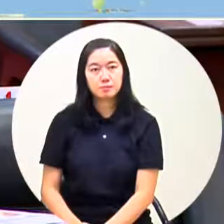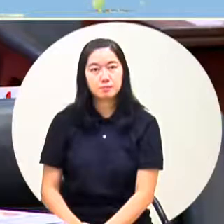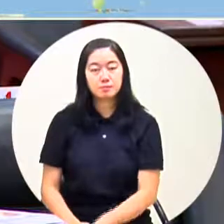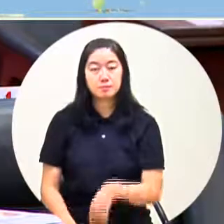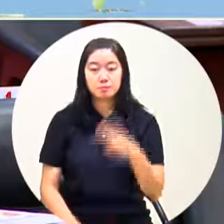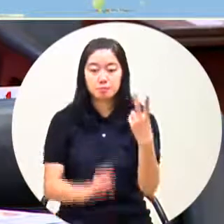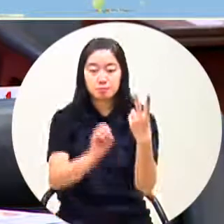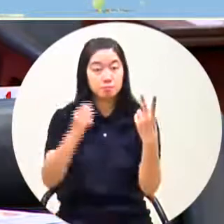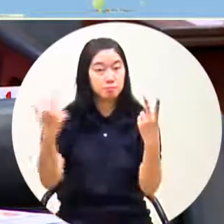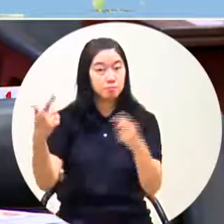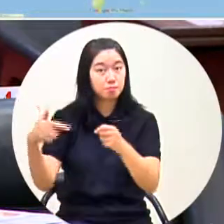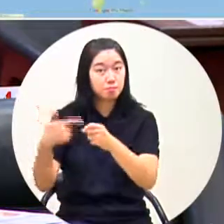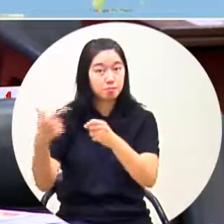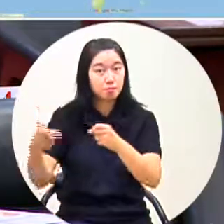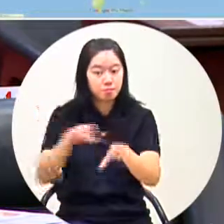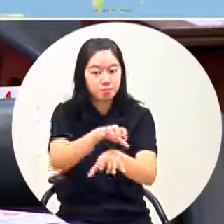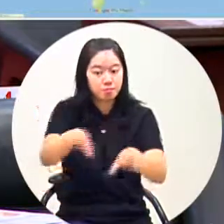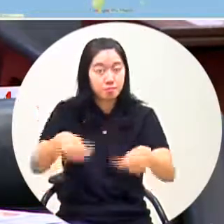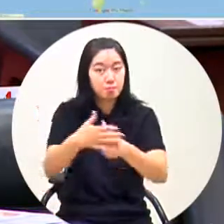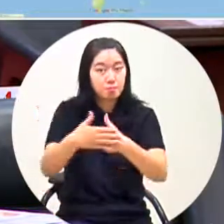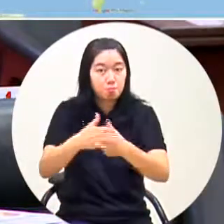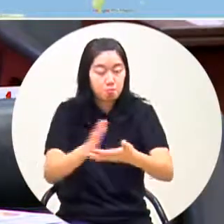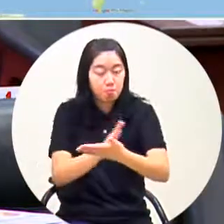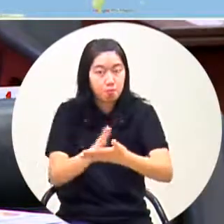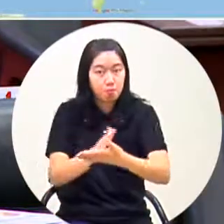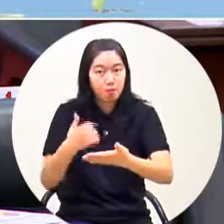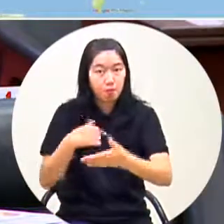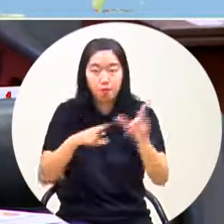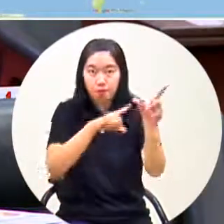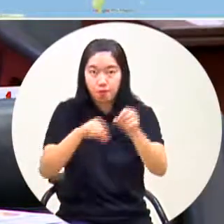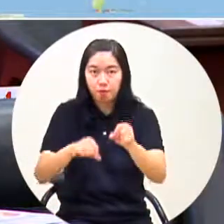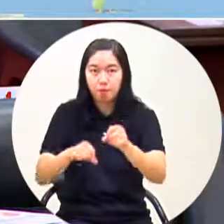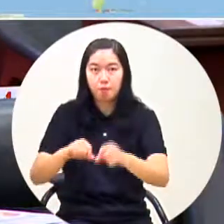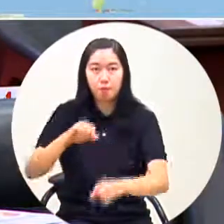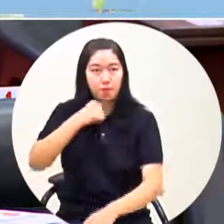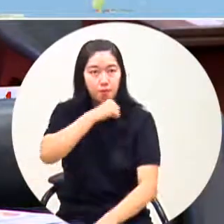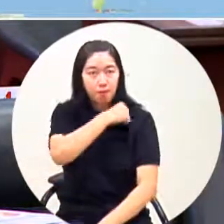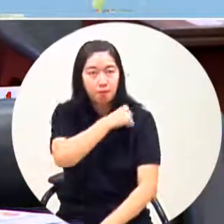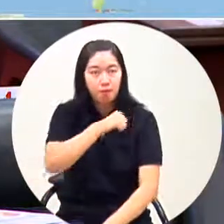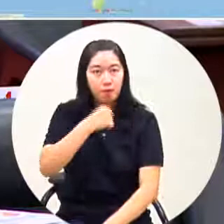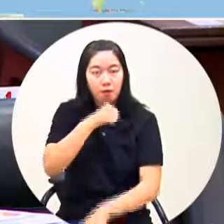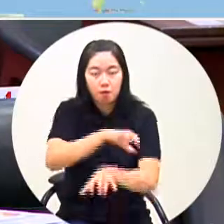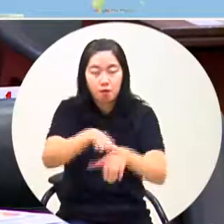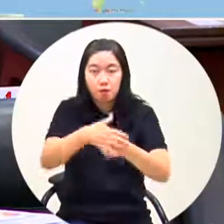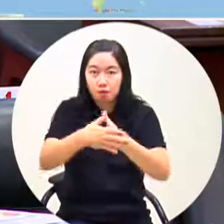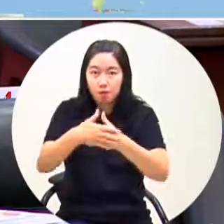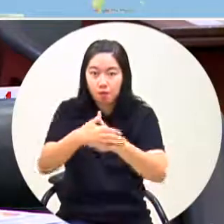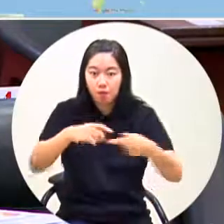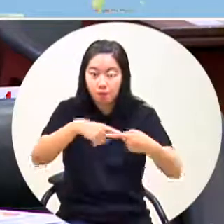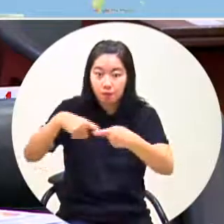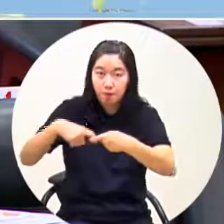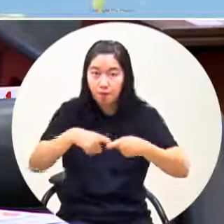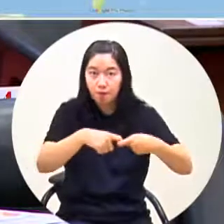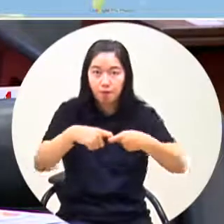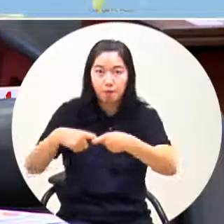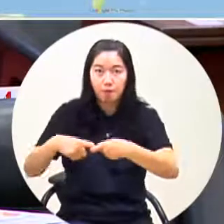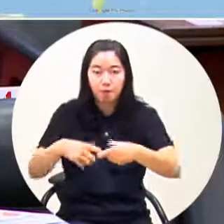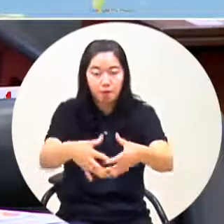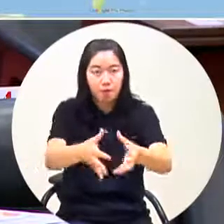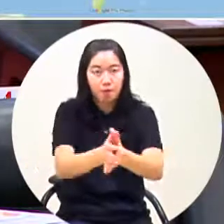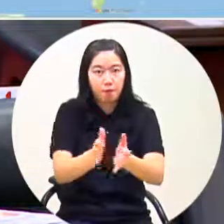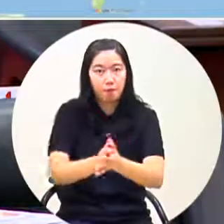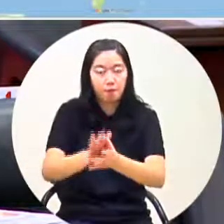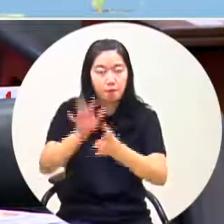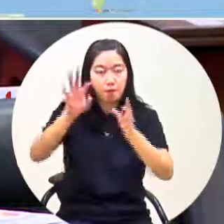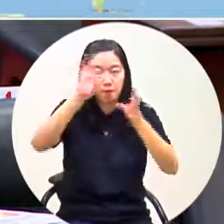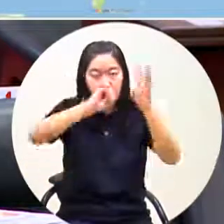2006年这个环保评比啊哈，这依据台湾环保联盟还有看守台湾协会的公布啊